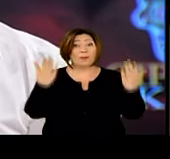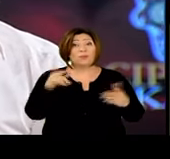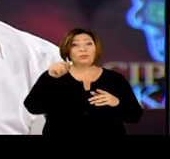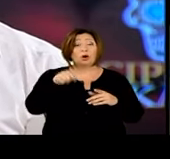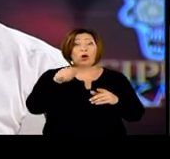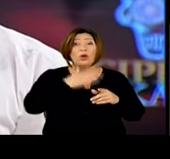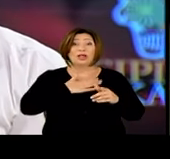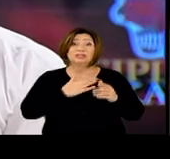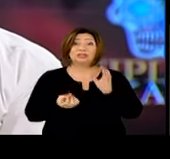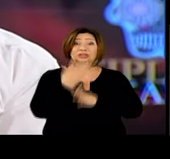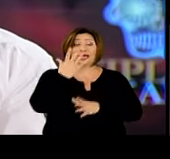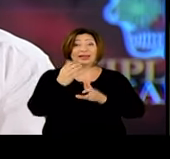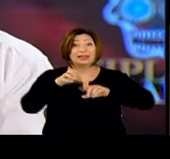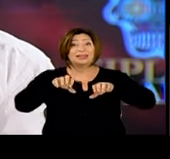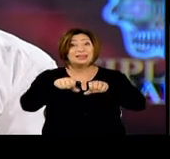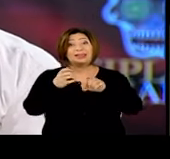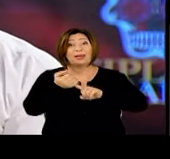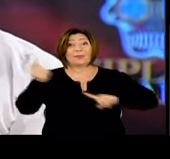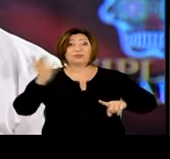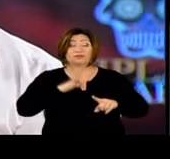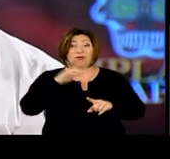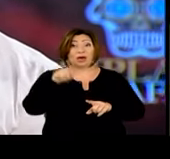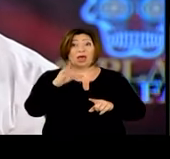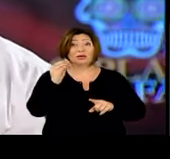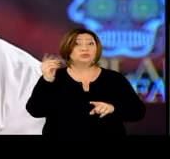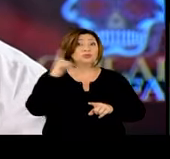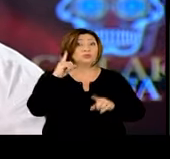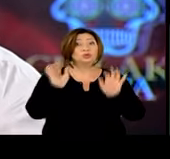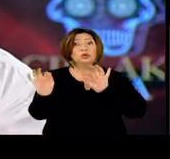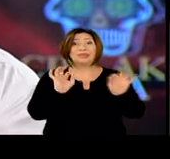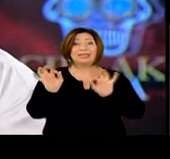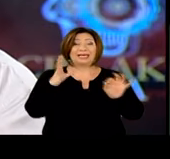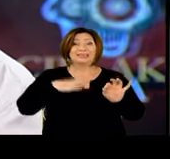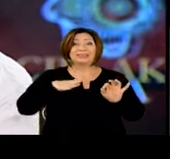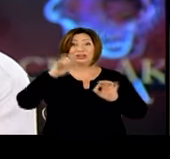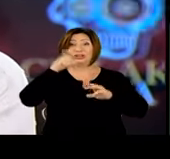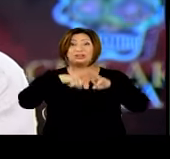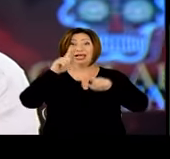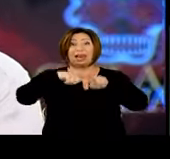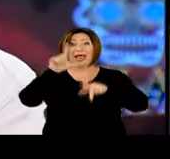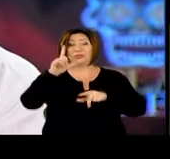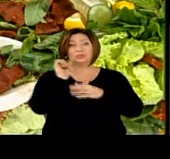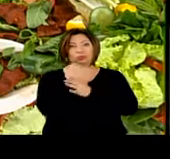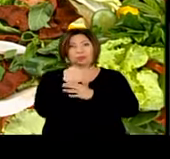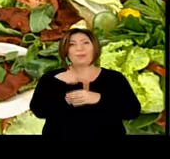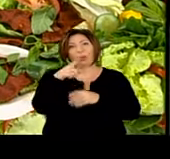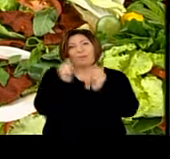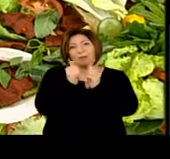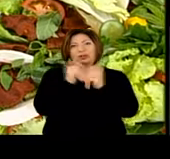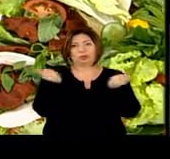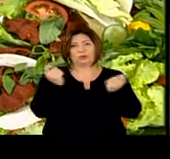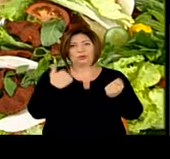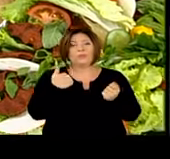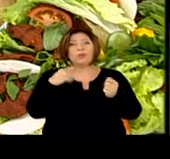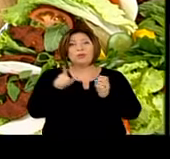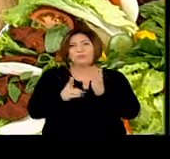öne çıkan birçok kebapçı var. Ama işlerinden en çok böyle sosyete kebapçı dedikleri Celal Usta. Ben orada çalışıyordum.